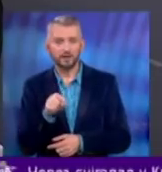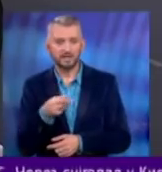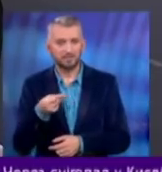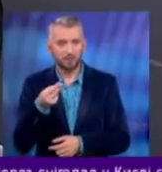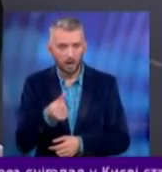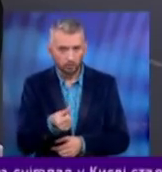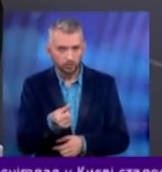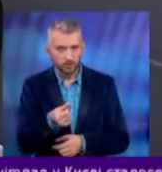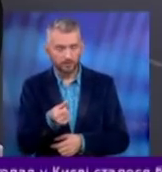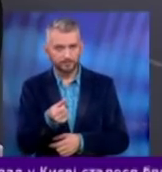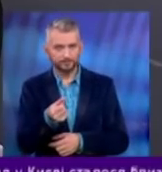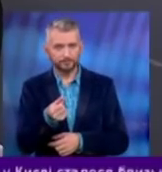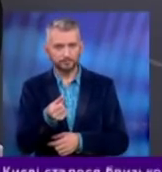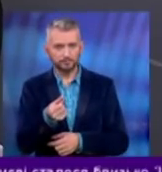сплачуєте,